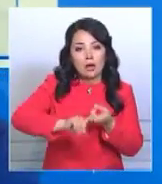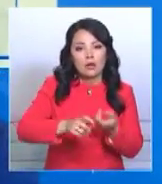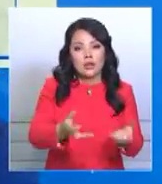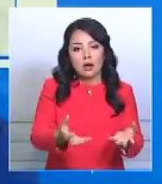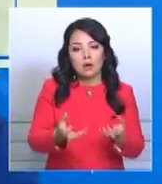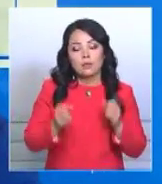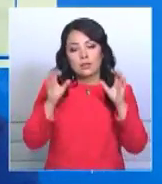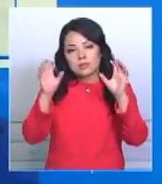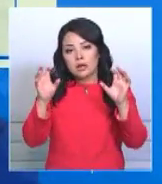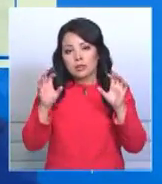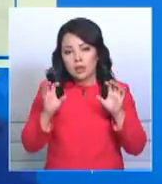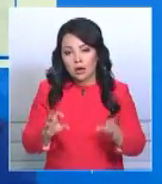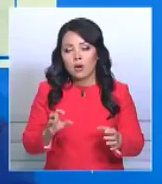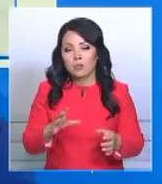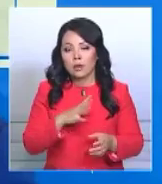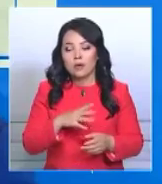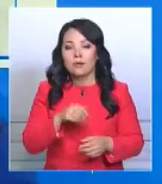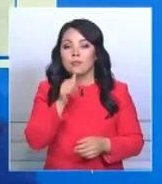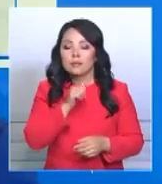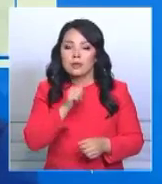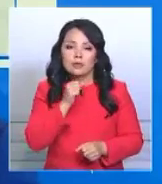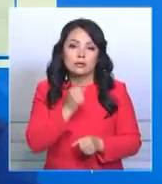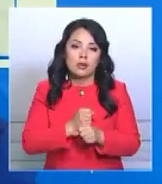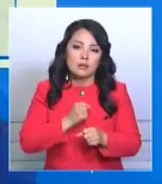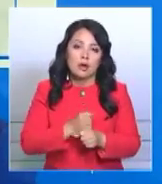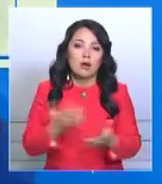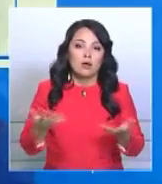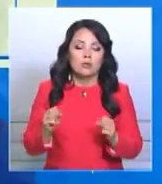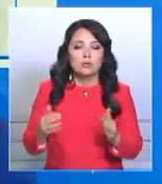қабылданған заңдардың қолдану мәселесін. Қандай